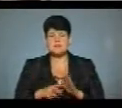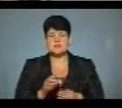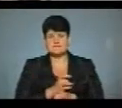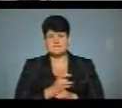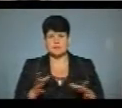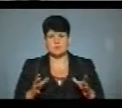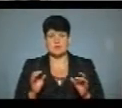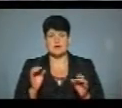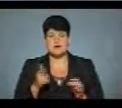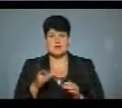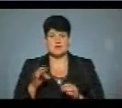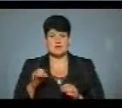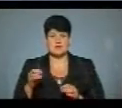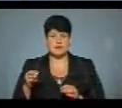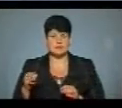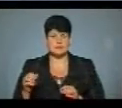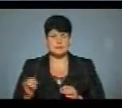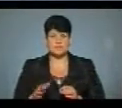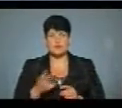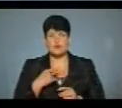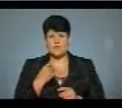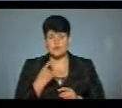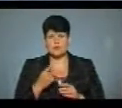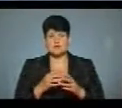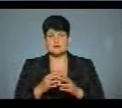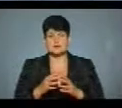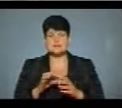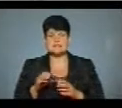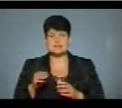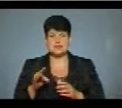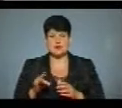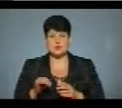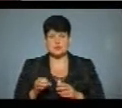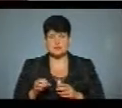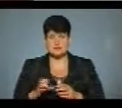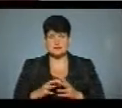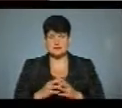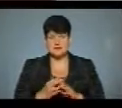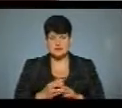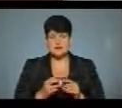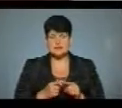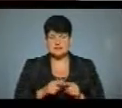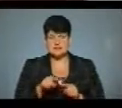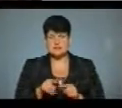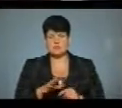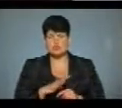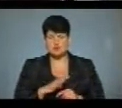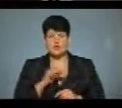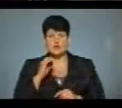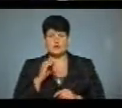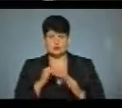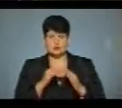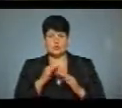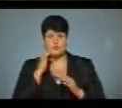вибухнула граната. За словами старости сіл Колодіївка та села Панасівка Марії Барановської, ця будівля належала бабусі однієї з травмованих